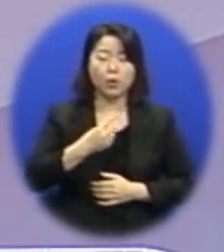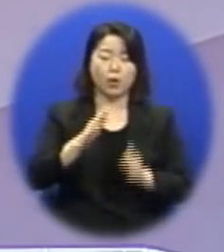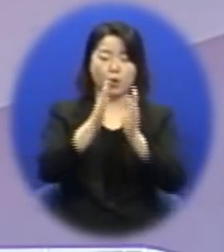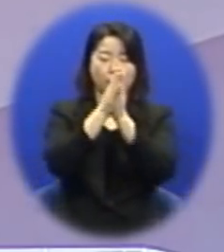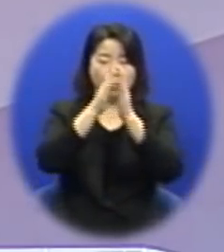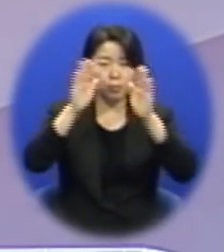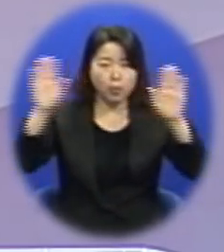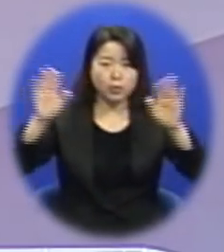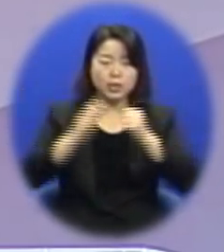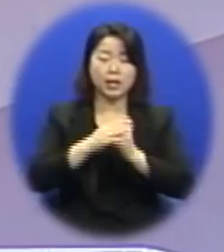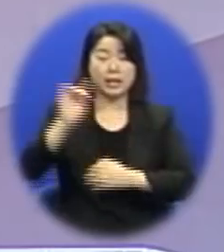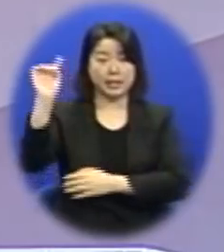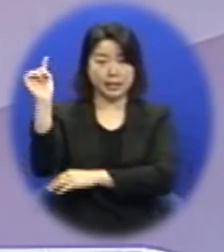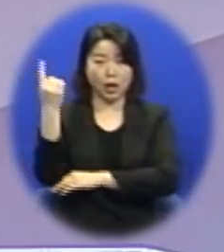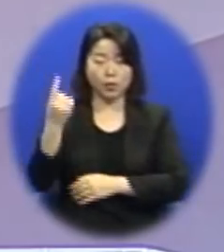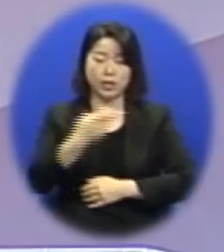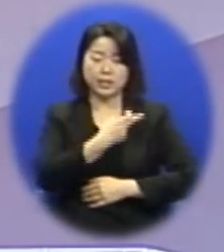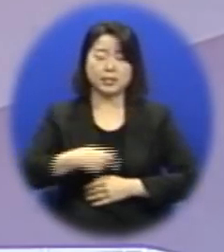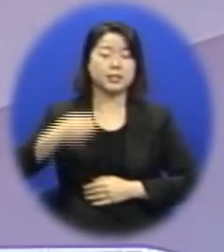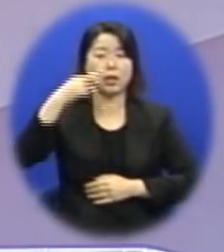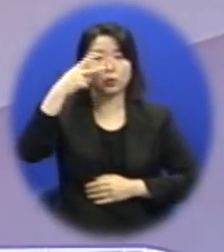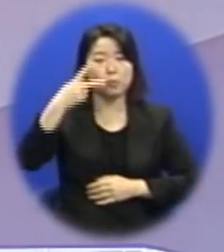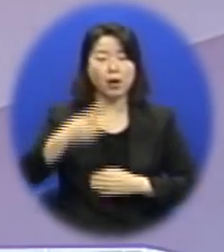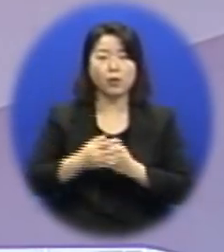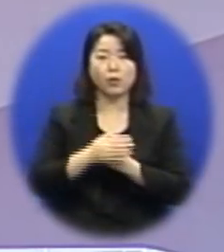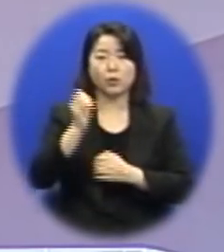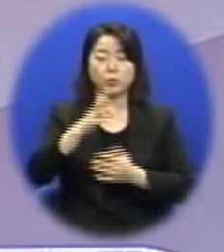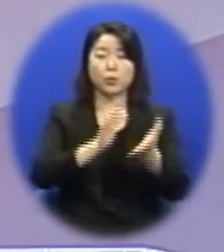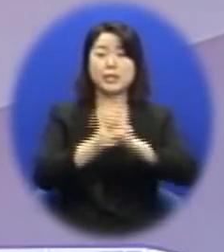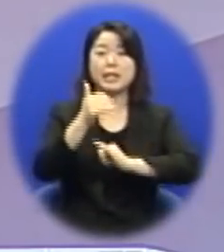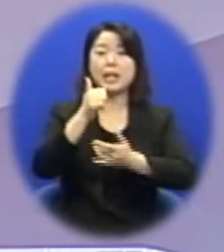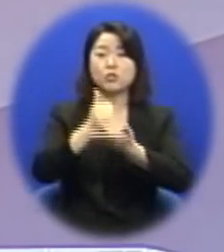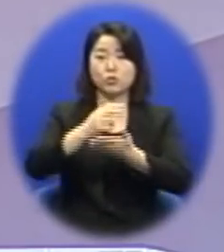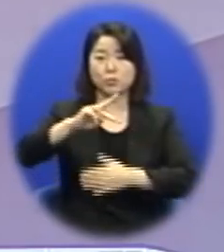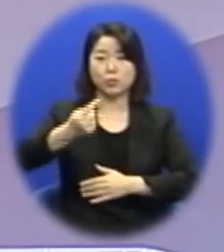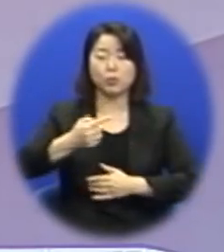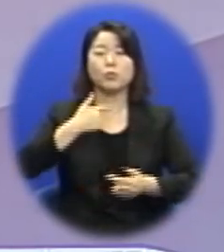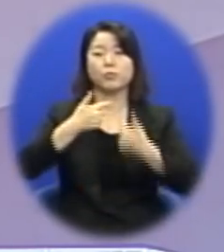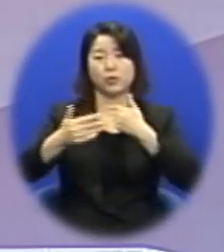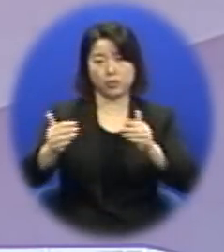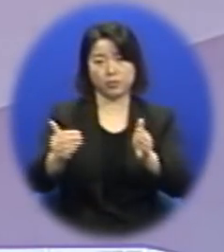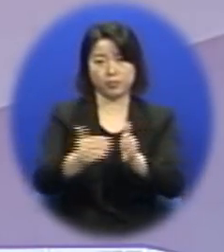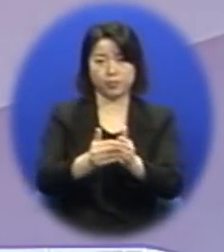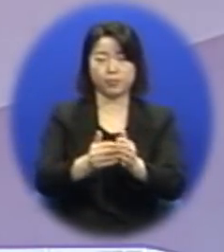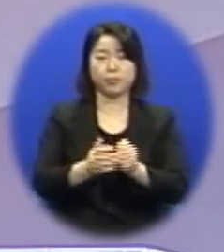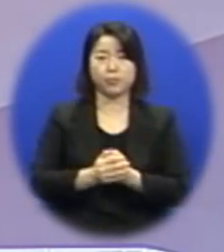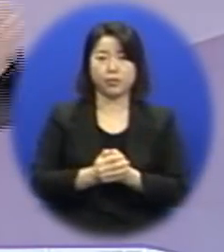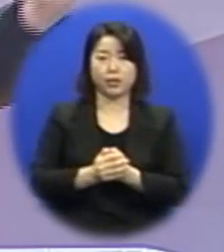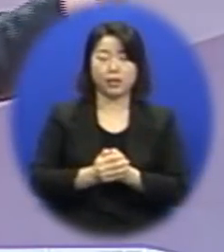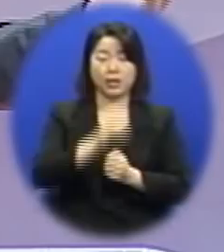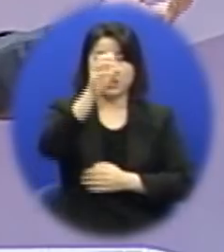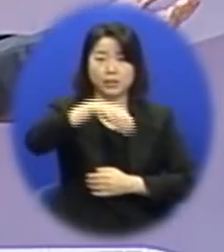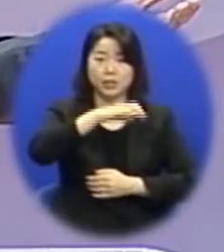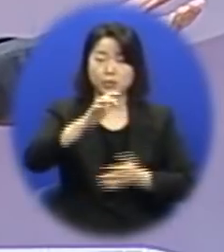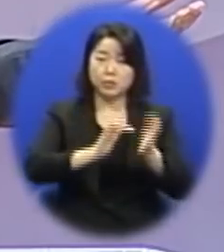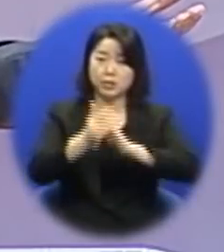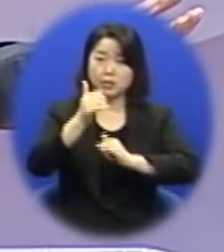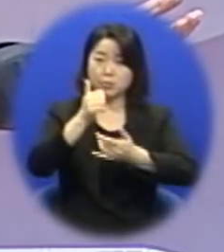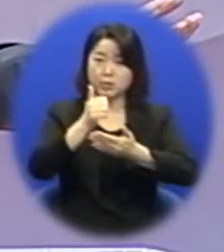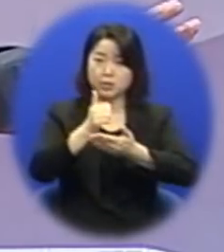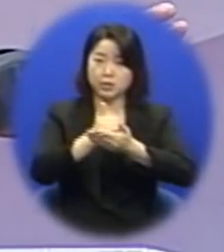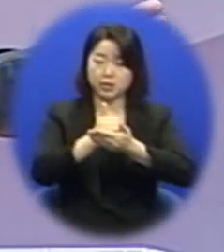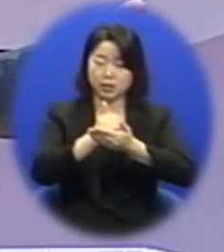다윗도 겪었고 사도바울도 겪었고 심지어 예수님 차도 겪으셨습니다 예수님이 십자가에 달려 죽으실